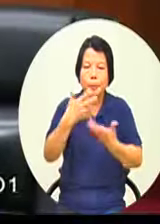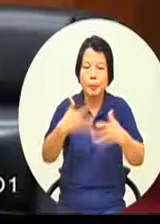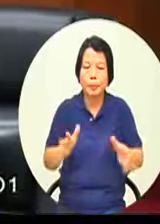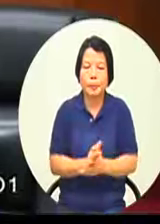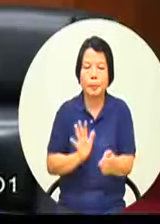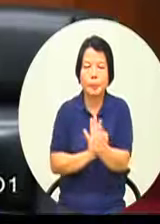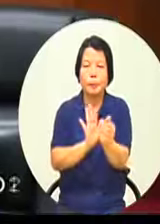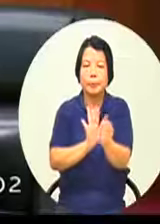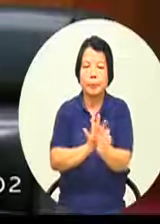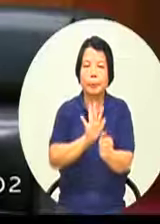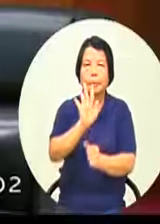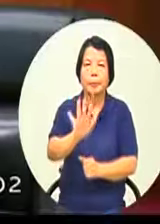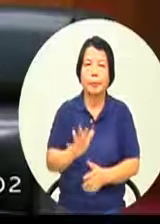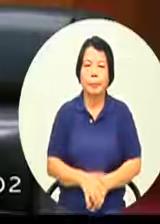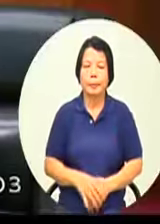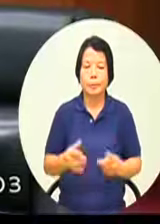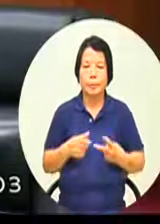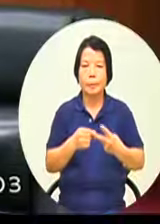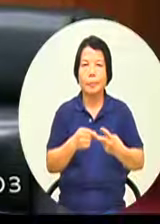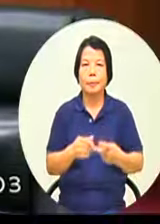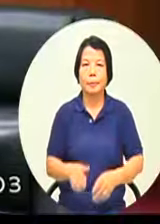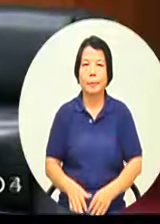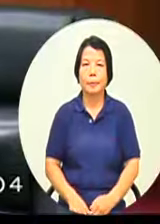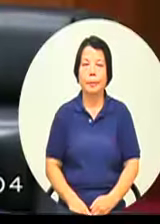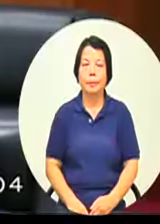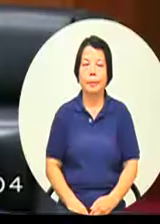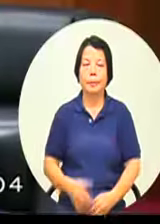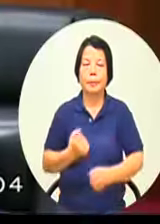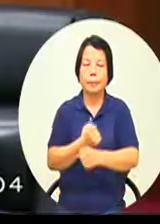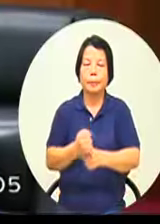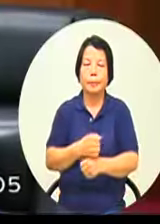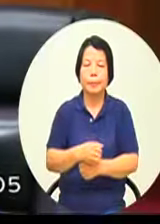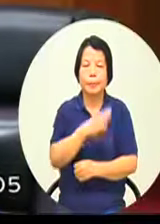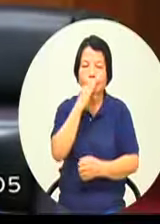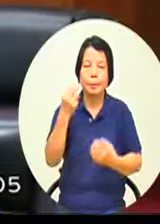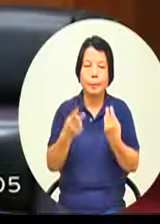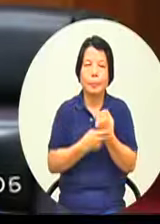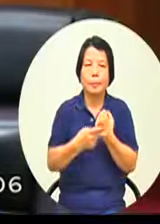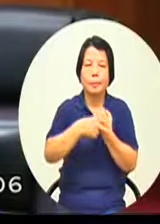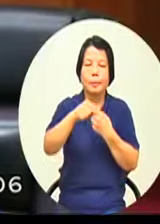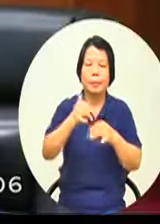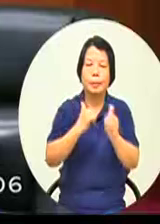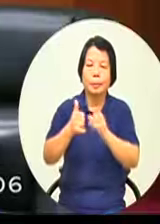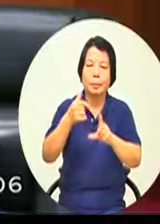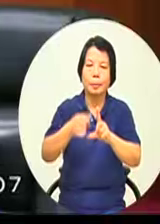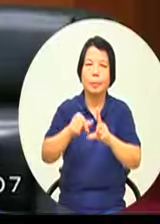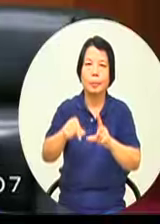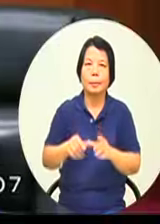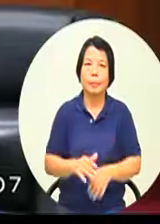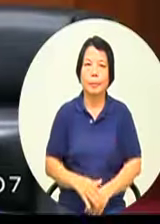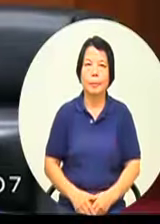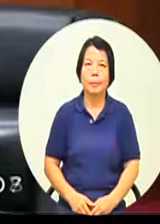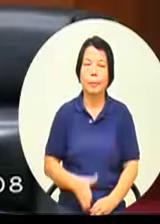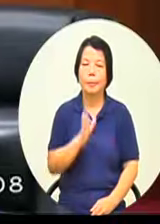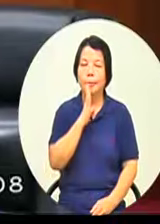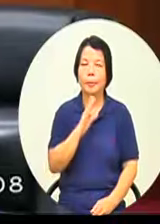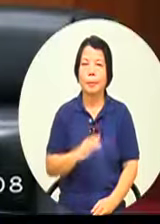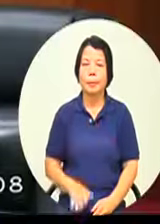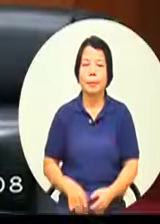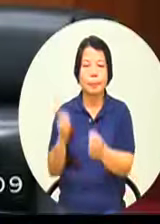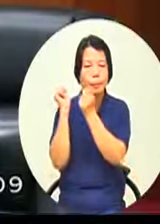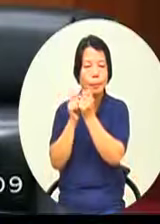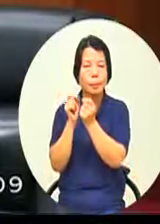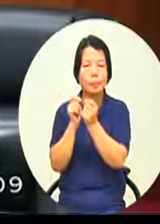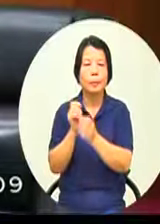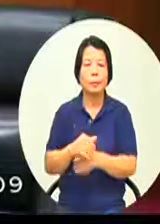源哈。那第二个部分可能就是玛雅里的部分哈，我们玛雅社区，因为我们玛雅社区是最靠近